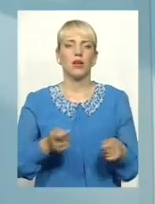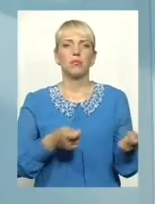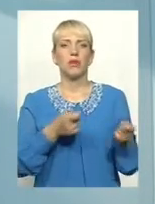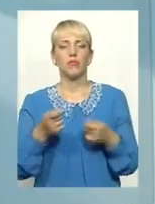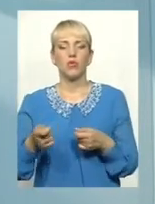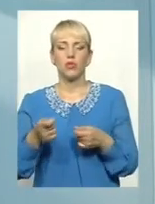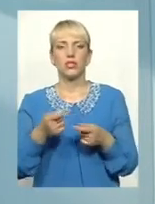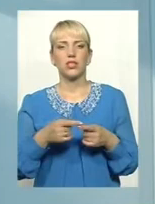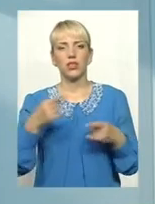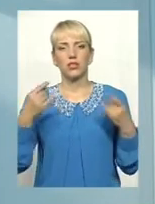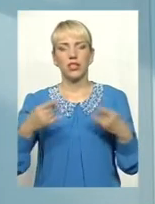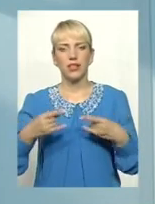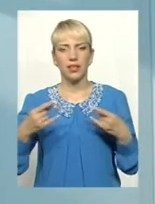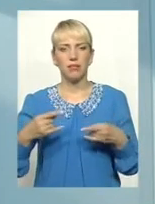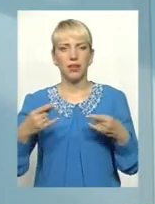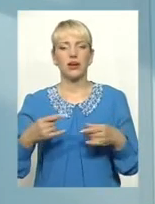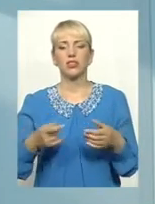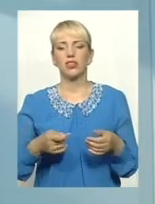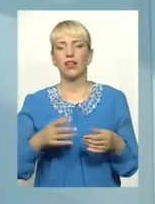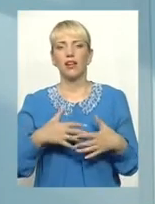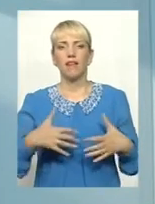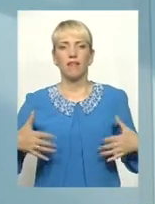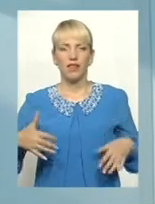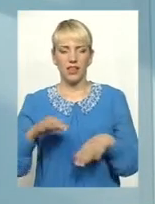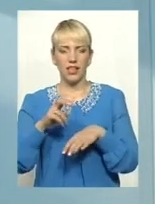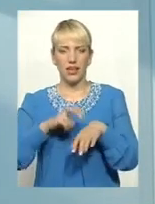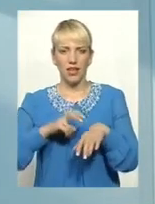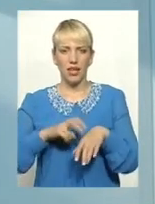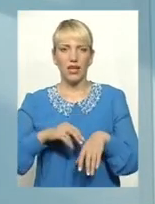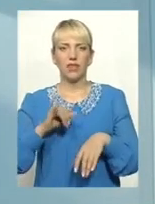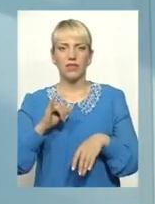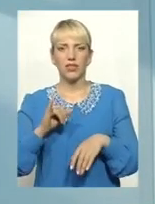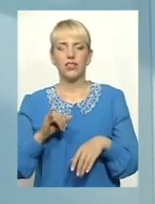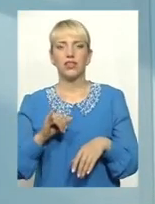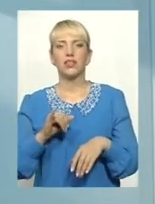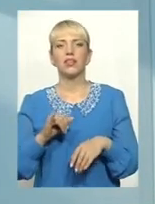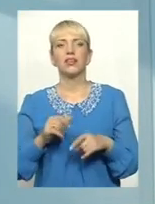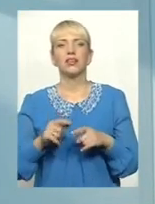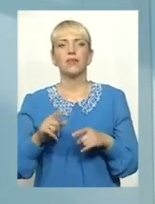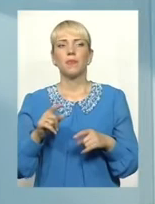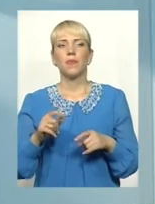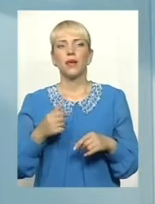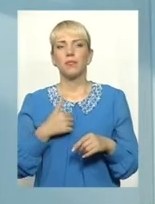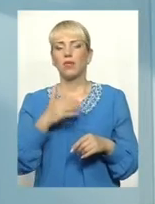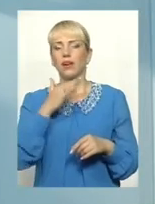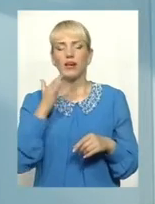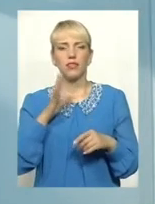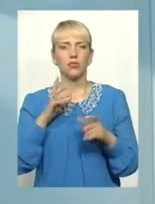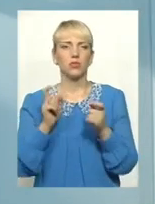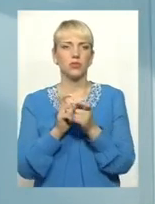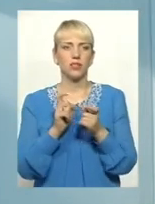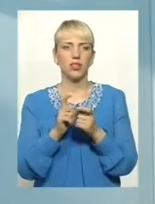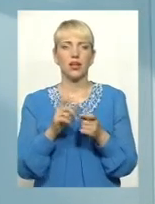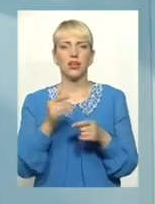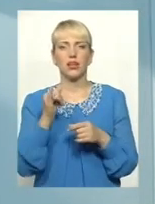ветеринарів, годували, все, що могли, робили. Крім того, що ми щоразу наражаємося на непорозуміння і на